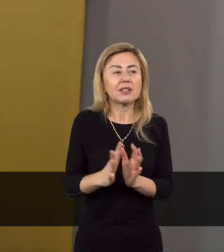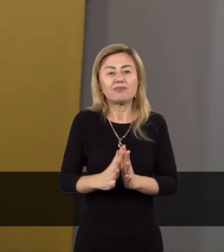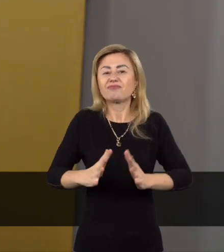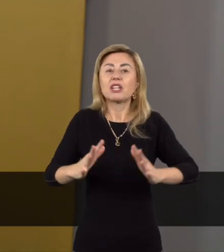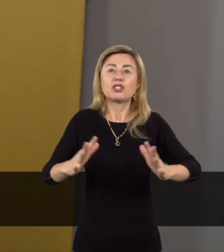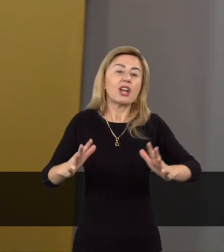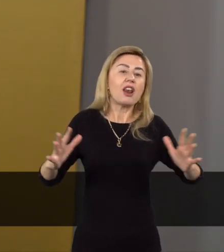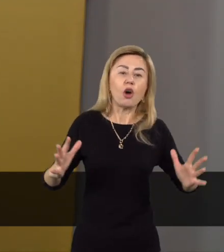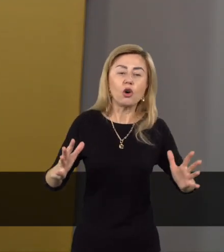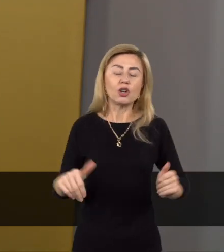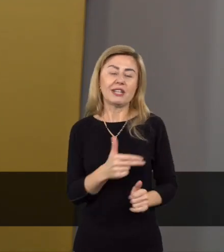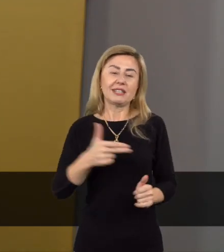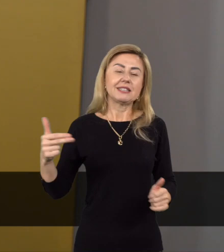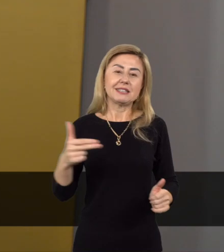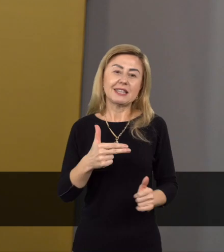czymś szeroko,